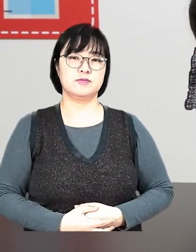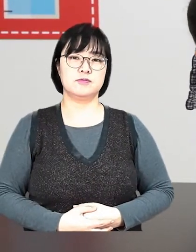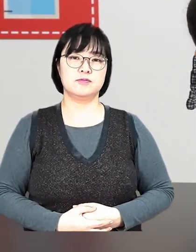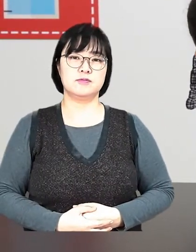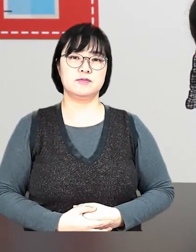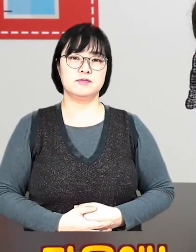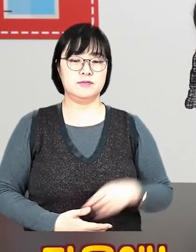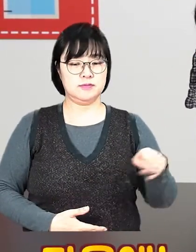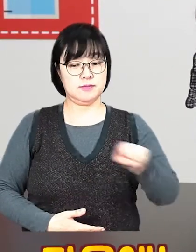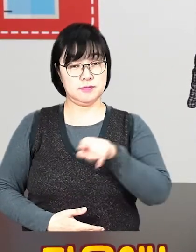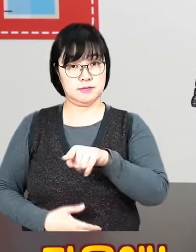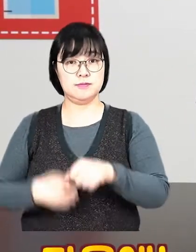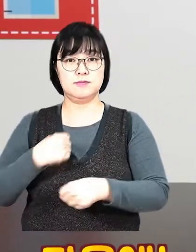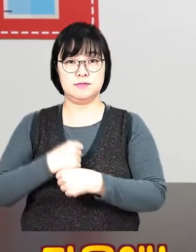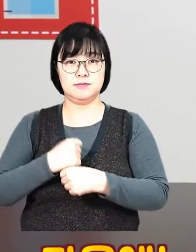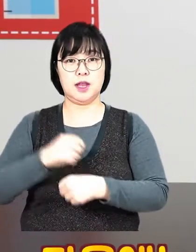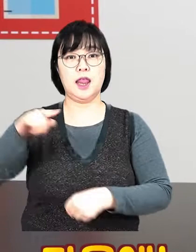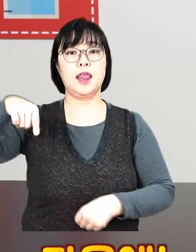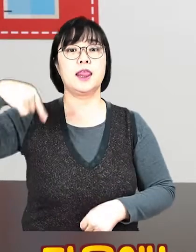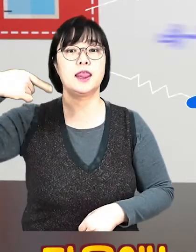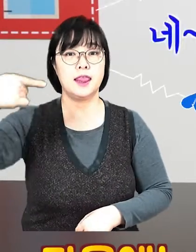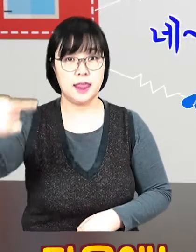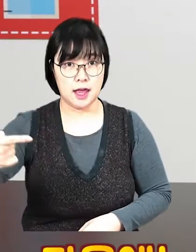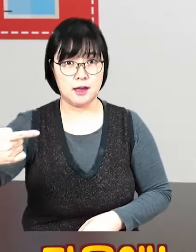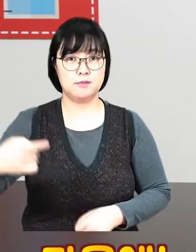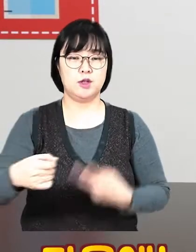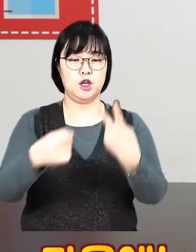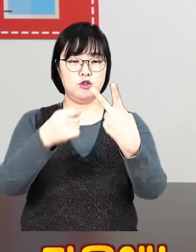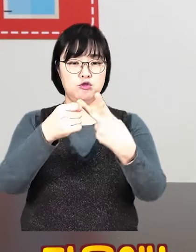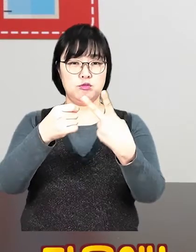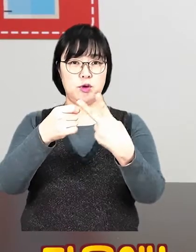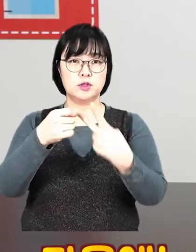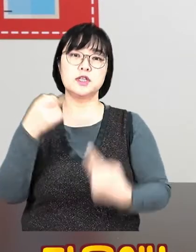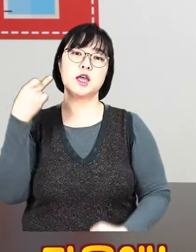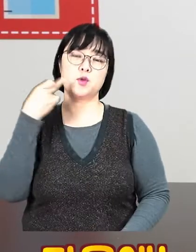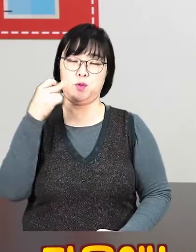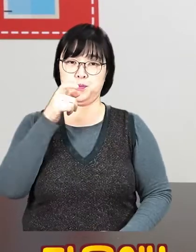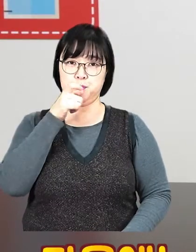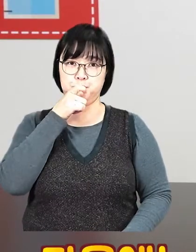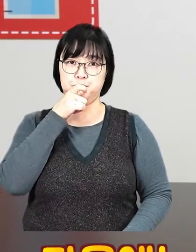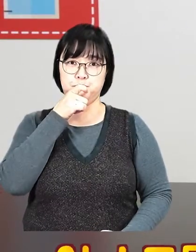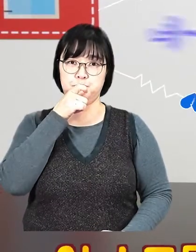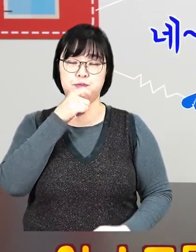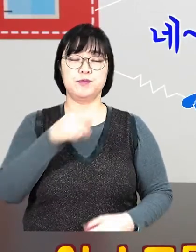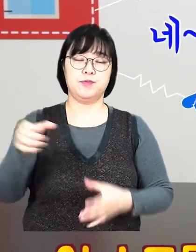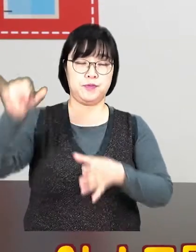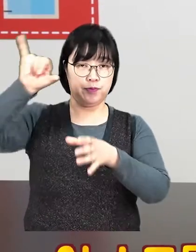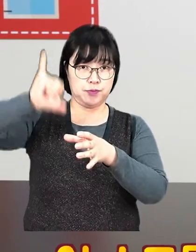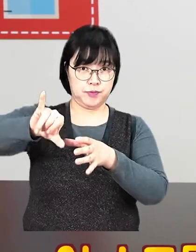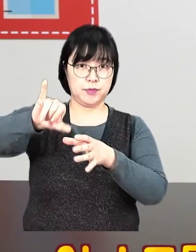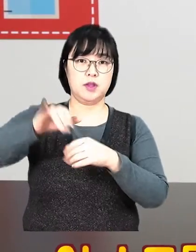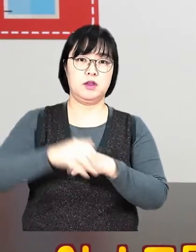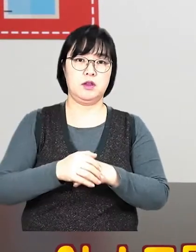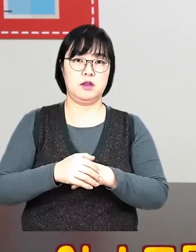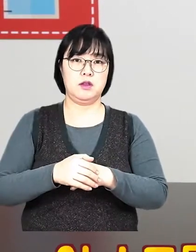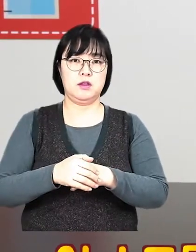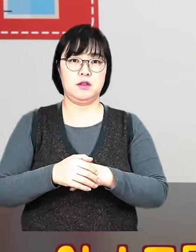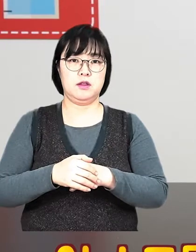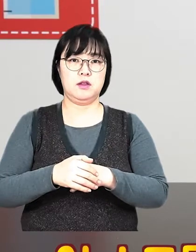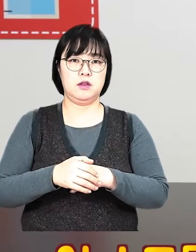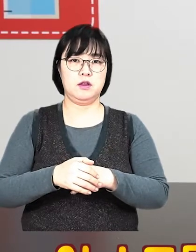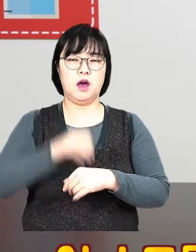자 그 다음에는 방암으로 진한 소금물을 넣으면 되는데요. 네. 이 소금물은